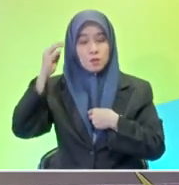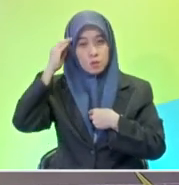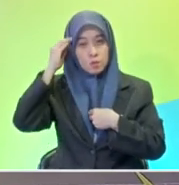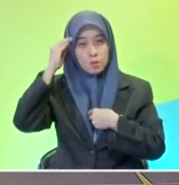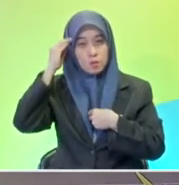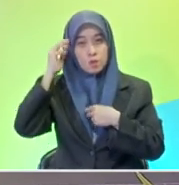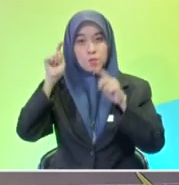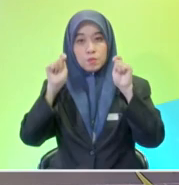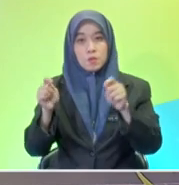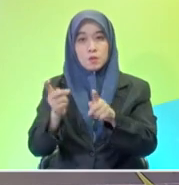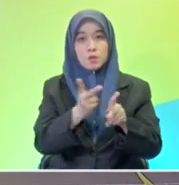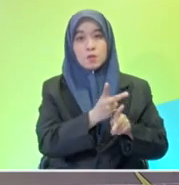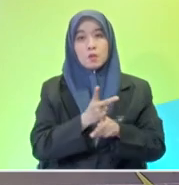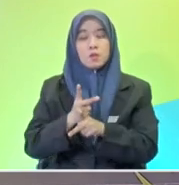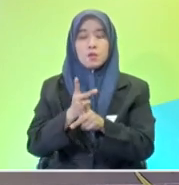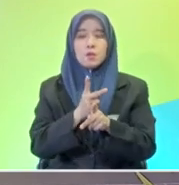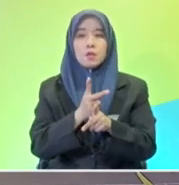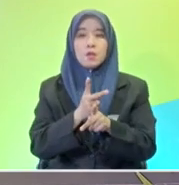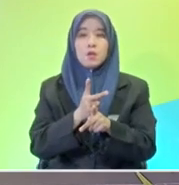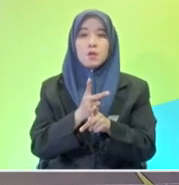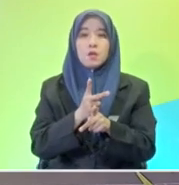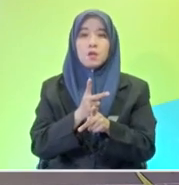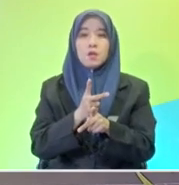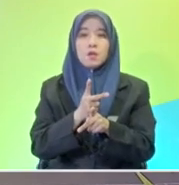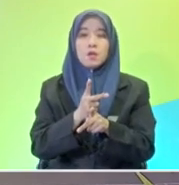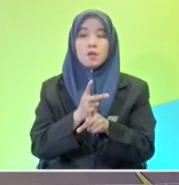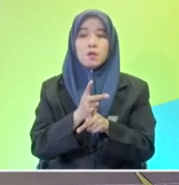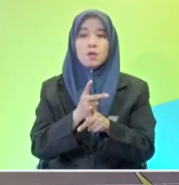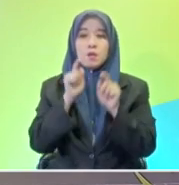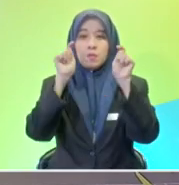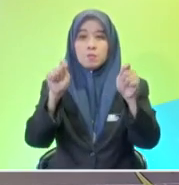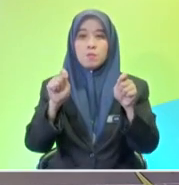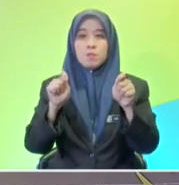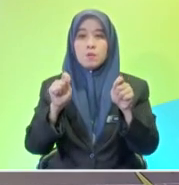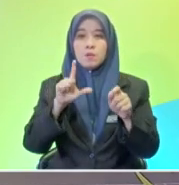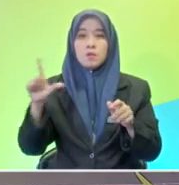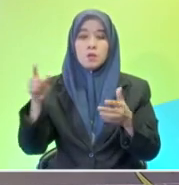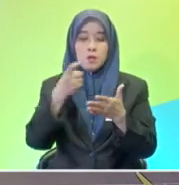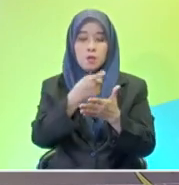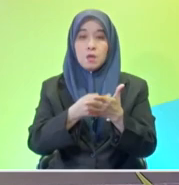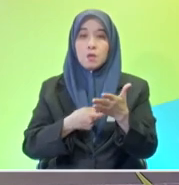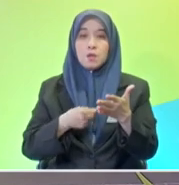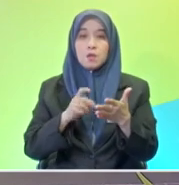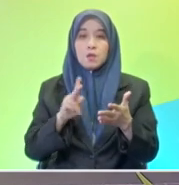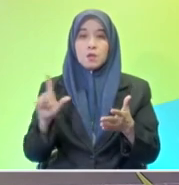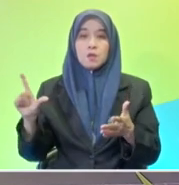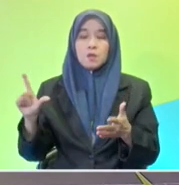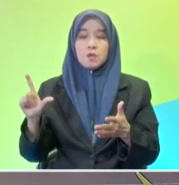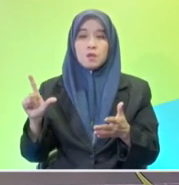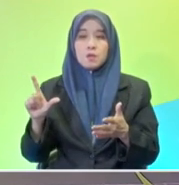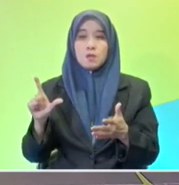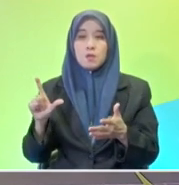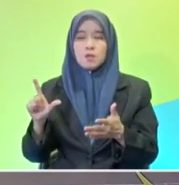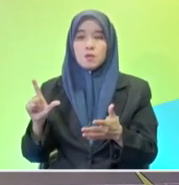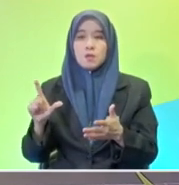kena jaga juga apa kenalah menghargai persekitaran yang kita ada ni sebab inilah salah satu sumber juga